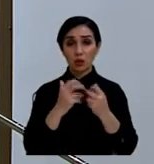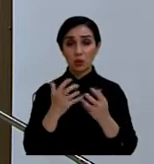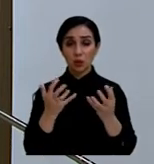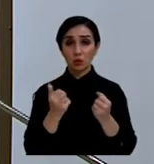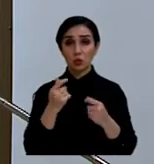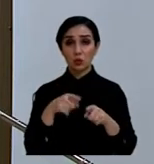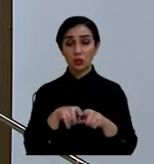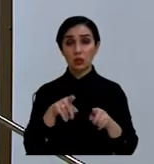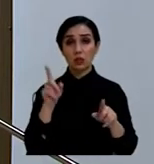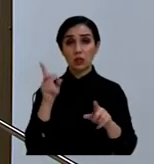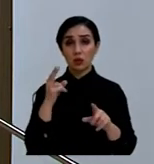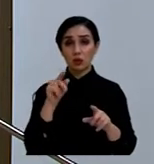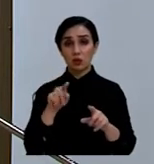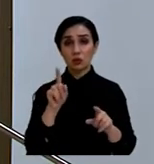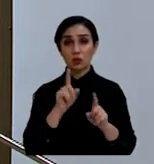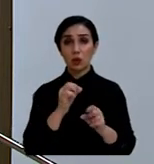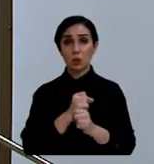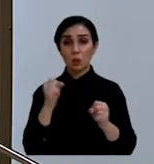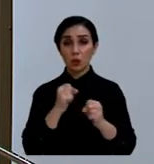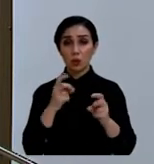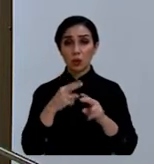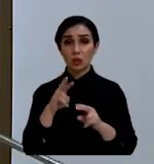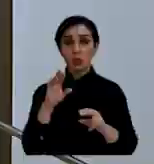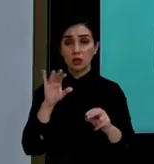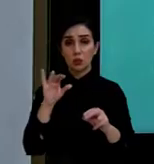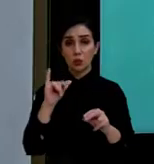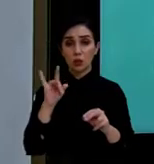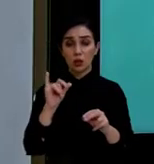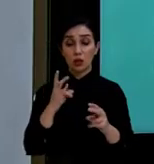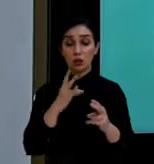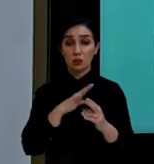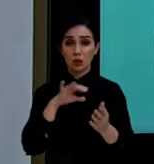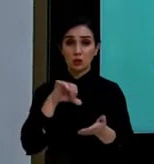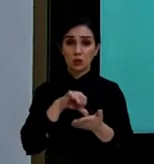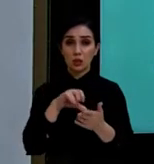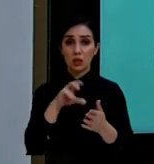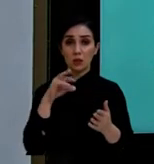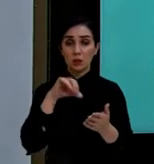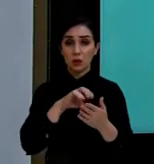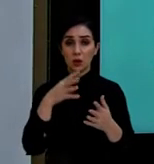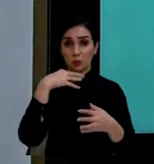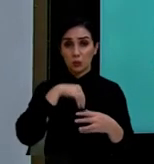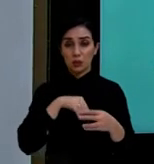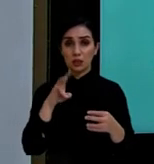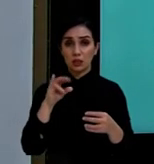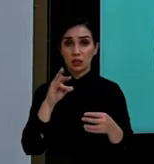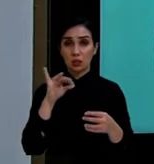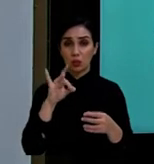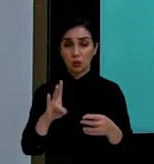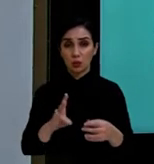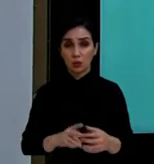определенную энергию для того, чтобы он бомбардировал ядро урана. Должны отсутствовать примеси, поглощающие нейтроны.